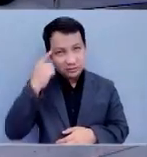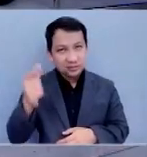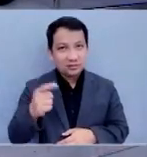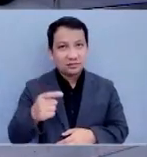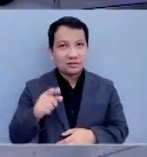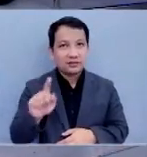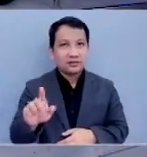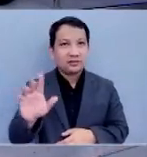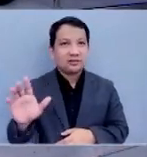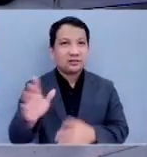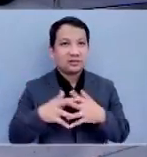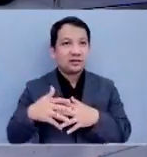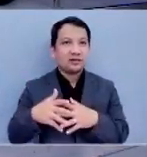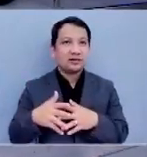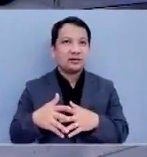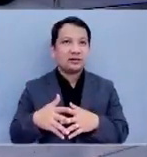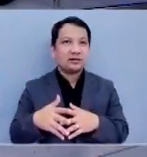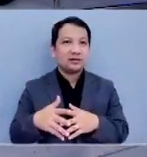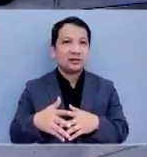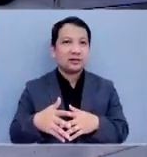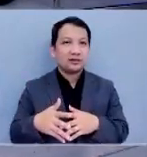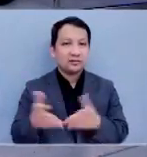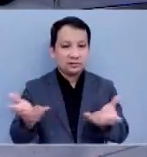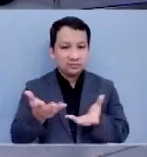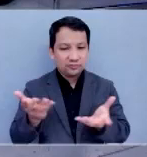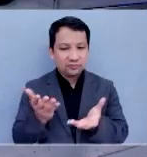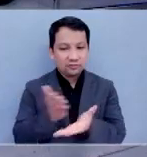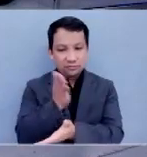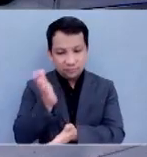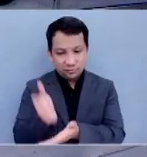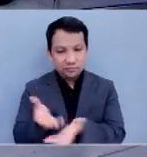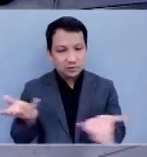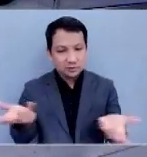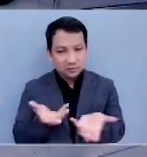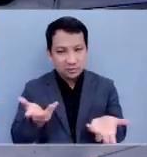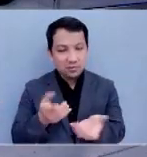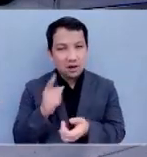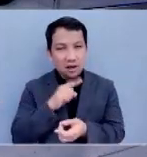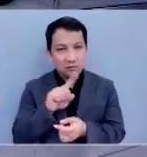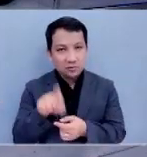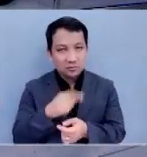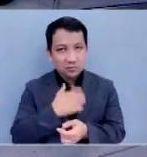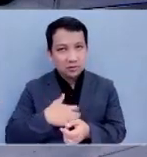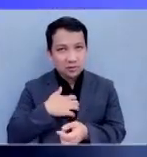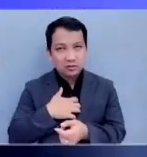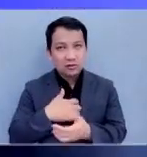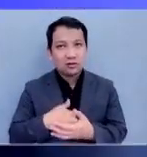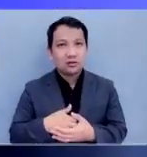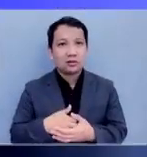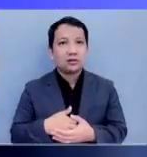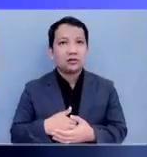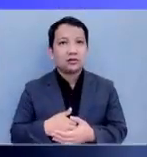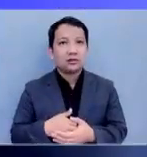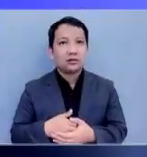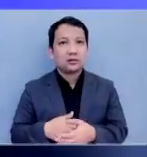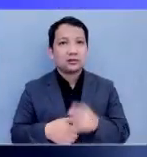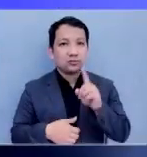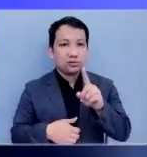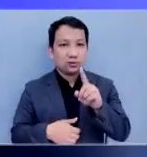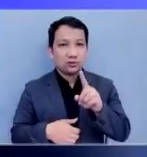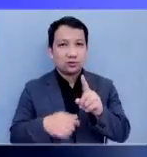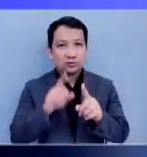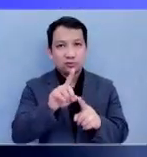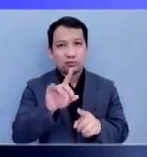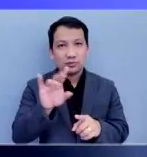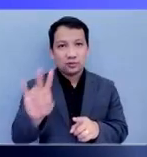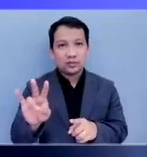dugo. Ako po. So, sa ganyan po, saan o kanino dapat agad magsumbong? Dial 117 sa PNP